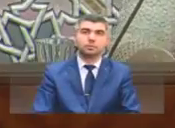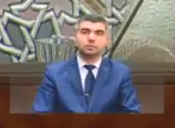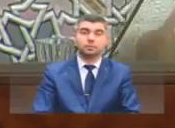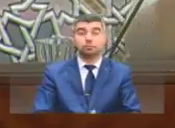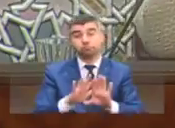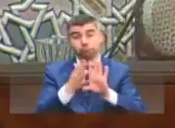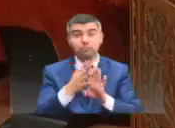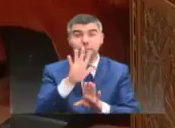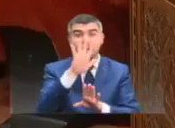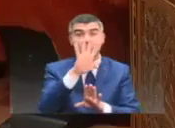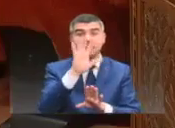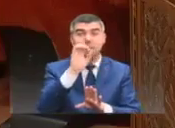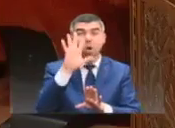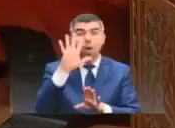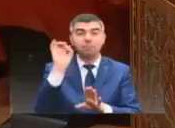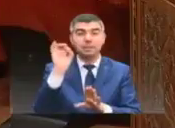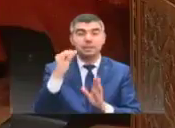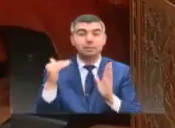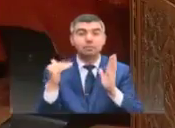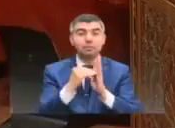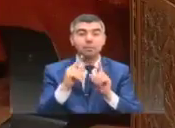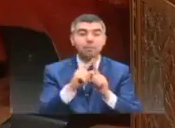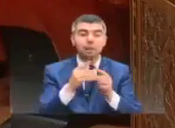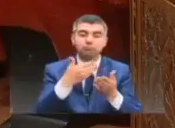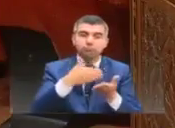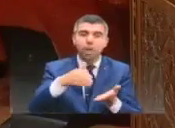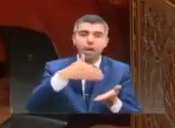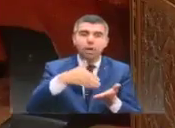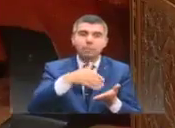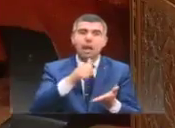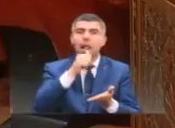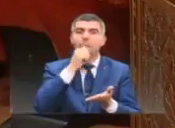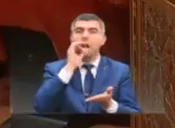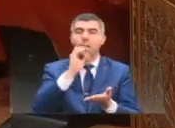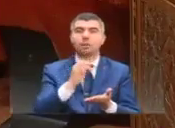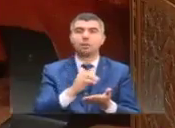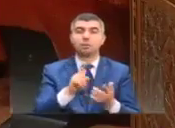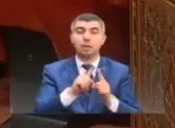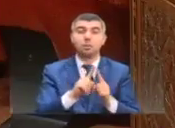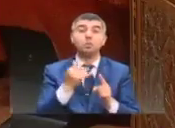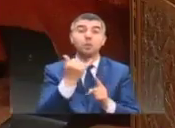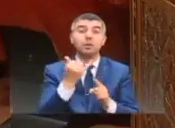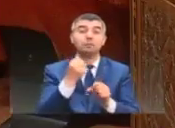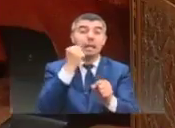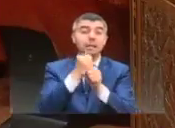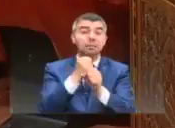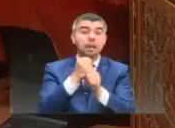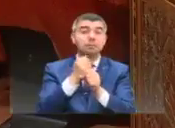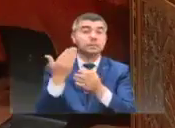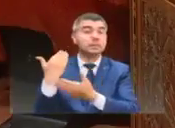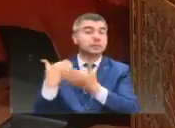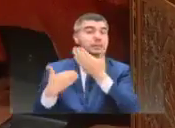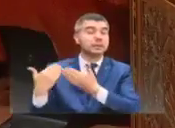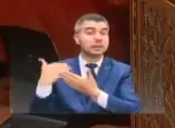550 مليون متر مكعب للأسف تهدر. المغرب استثمر الكثير في مجال بنية تطهير السائل، ولكن للأسف المقاربة اللي انطلقنا منها